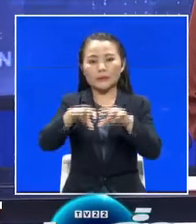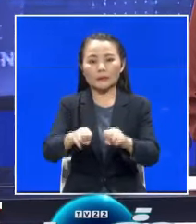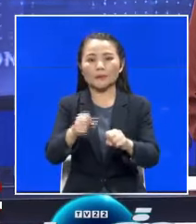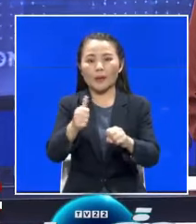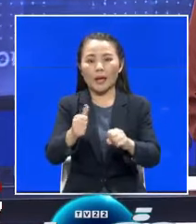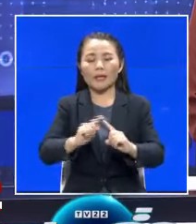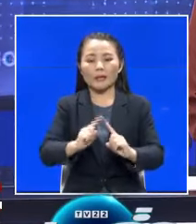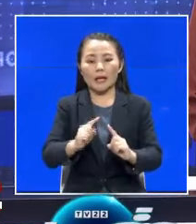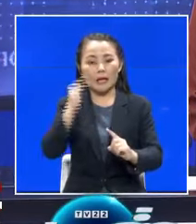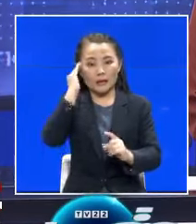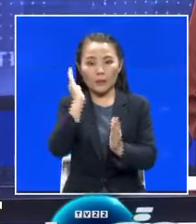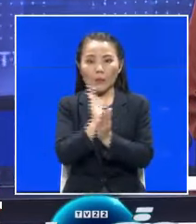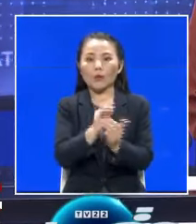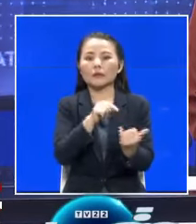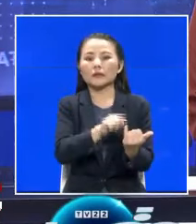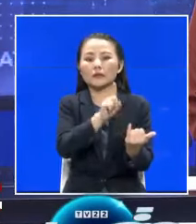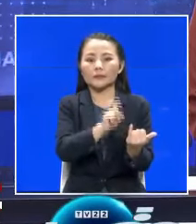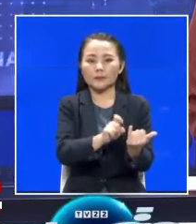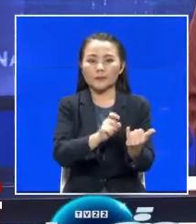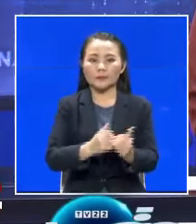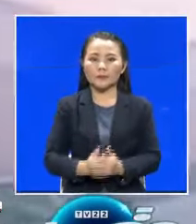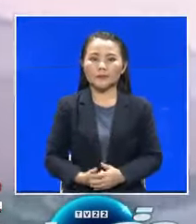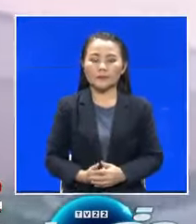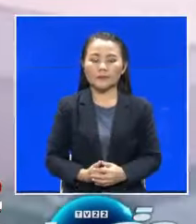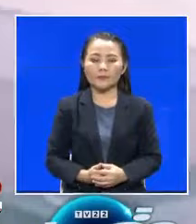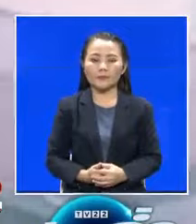ได้แต่จ่าสิบตำรวจท่านนี้เสียชีวิตค่ะ